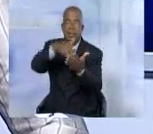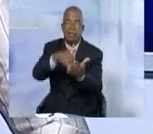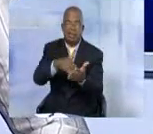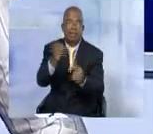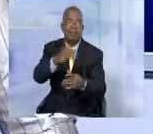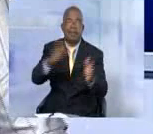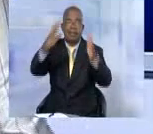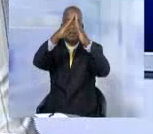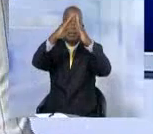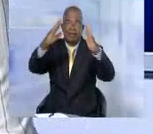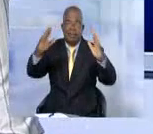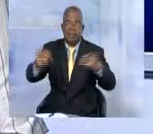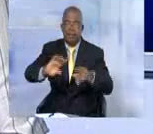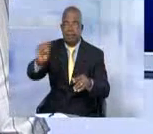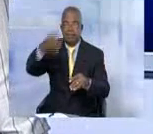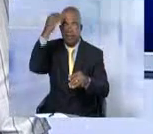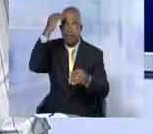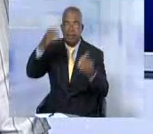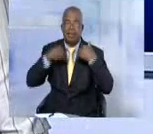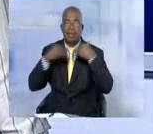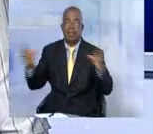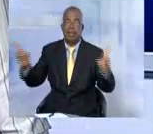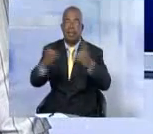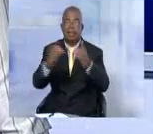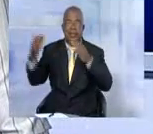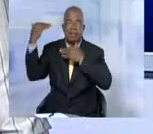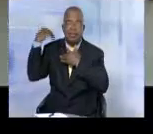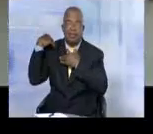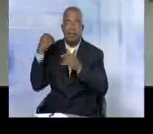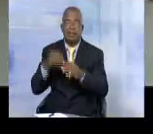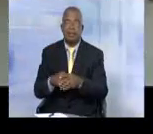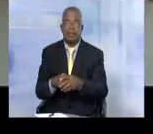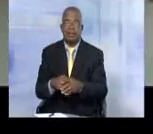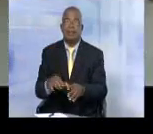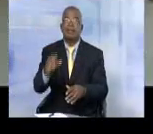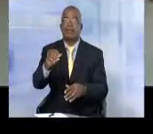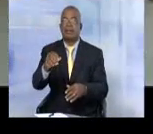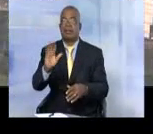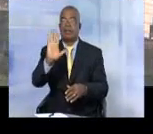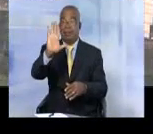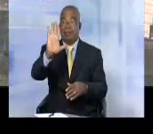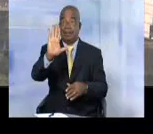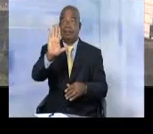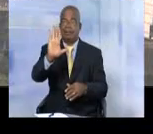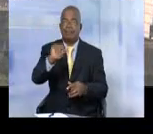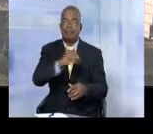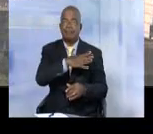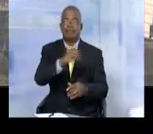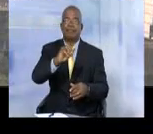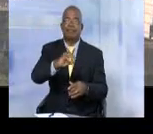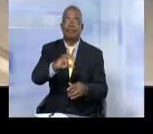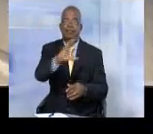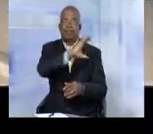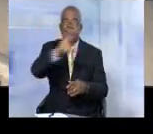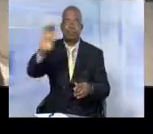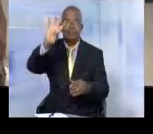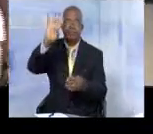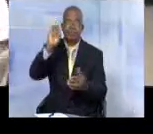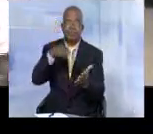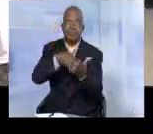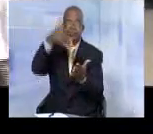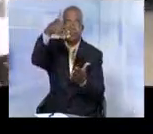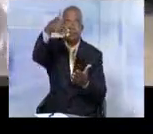pour les modalités de l'opération. Victorine Yaoyoboui. 140 milliards de francs CFA, c'est la somme que va débourser l'État